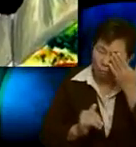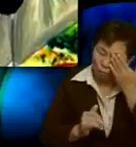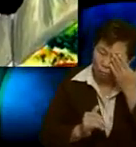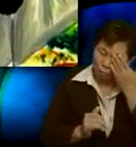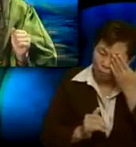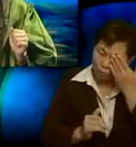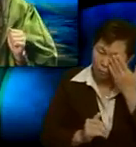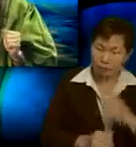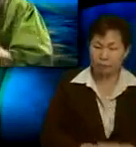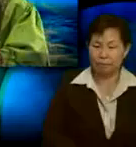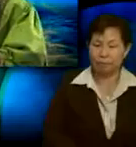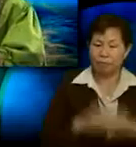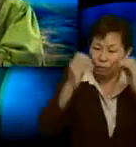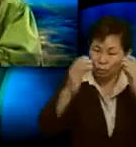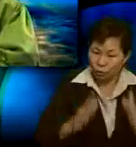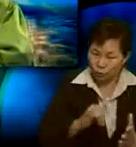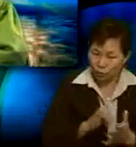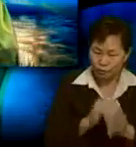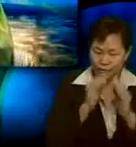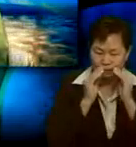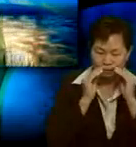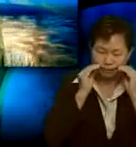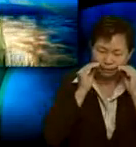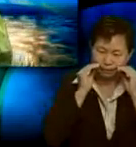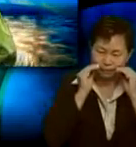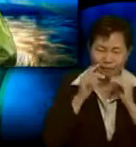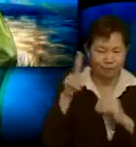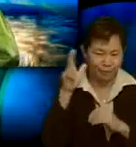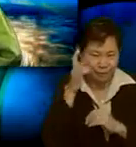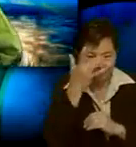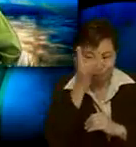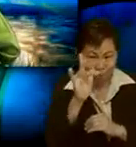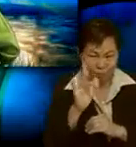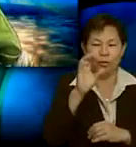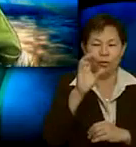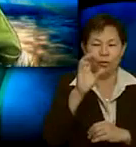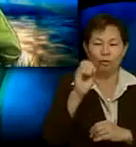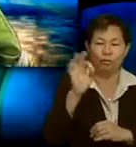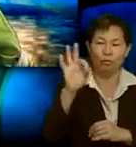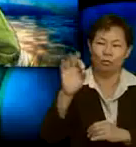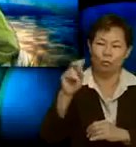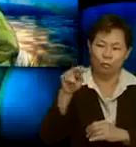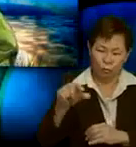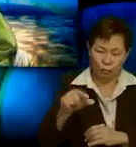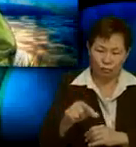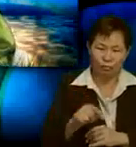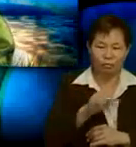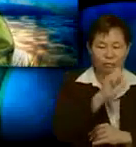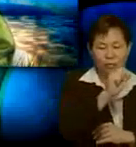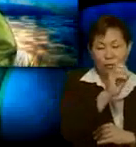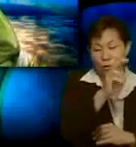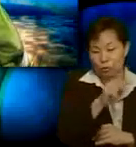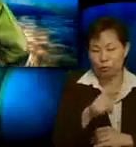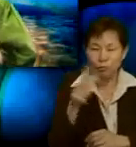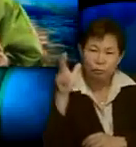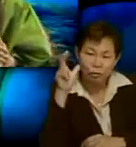kiri." Guru itu tersenyum mendengar kepandaian Somphone. Namsum